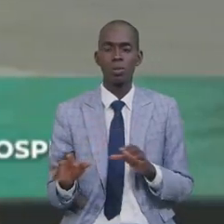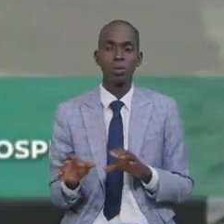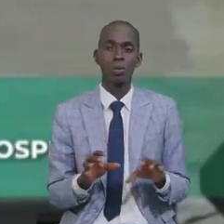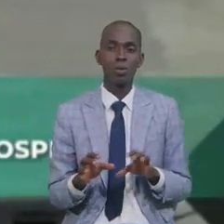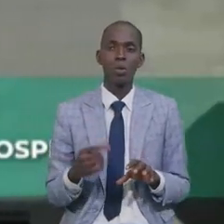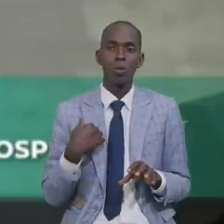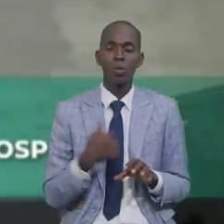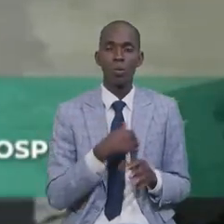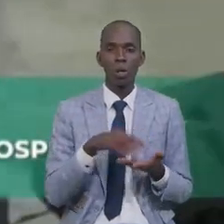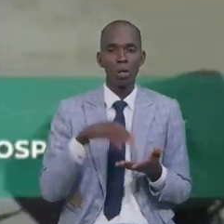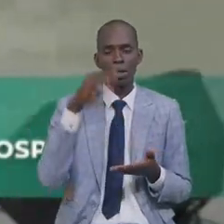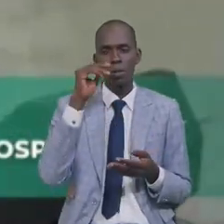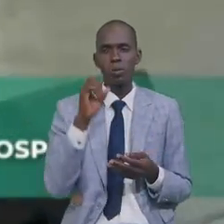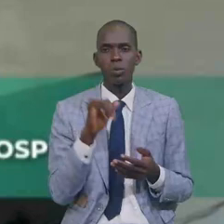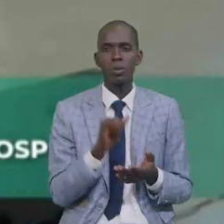Nous apprenons